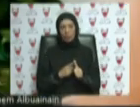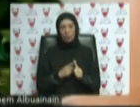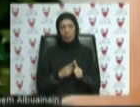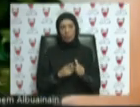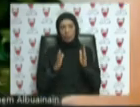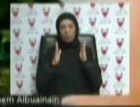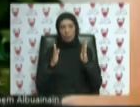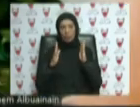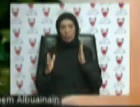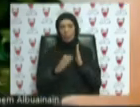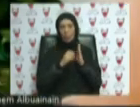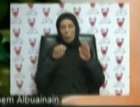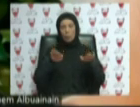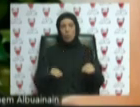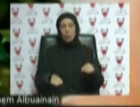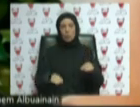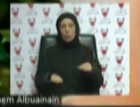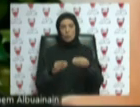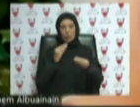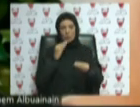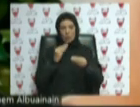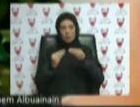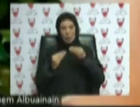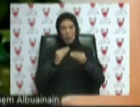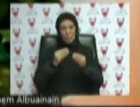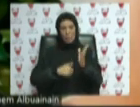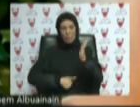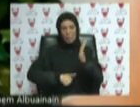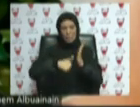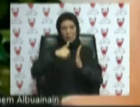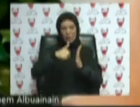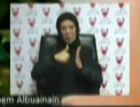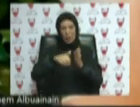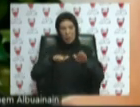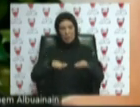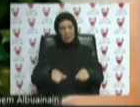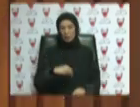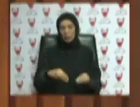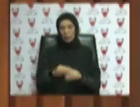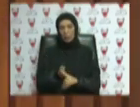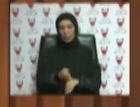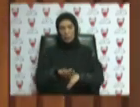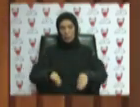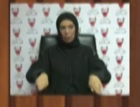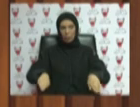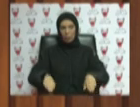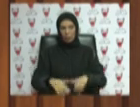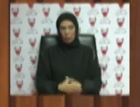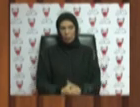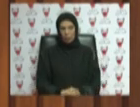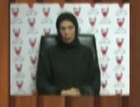في مملكة البحرين. نعم. تناول كذلك مسألة كيفية